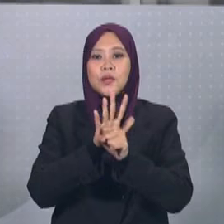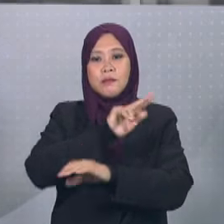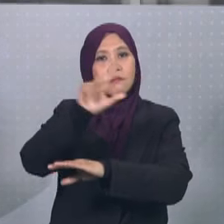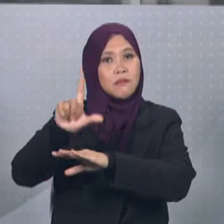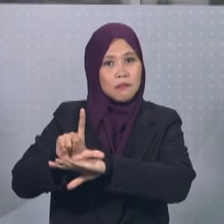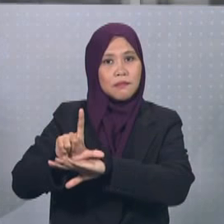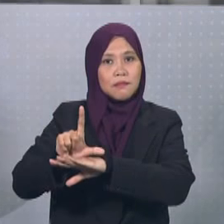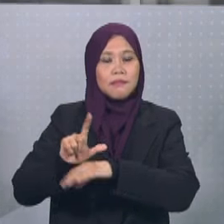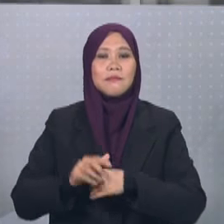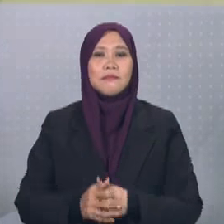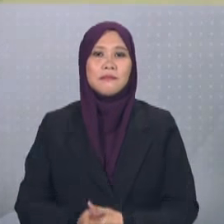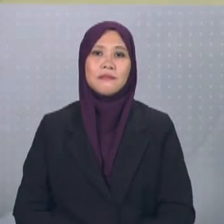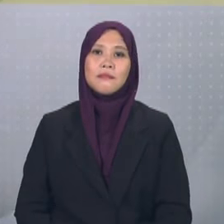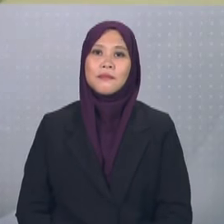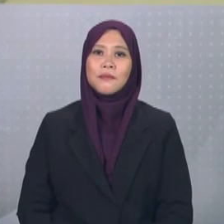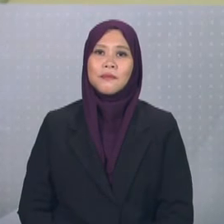berkenaan.